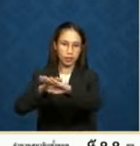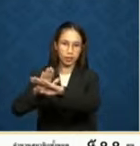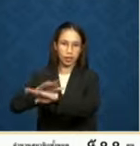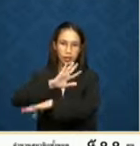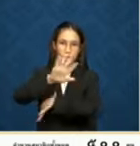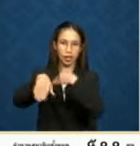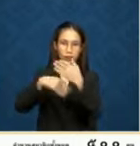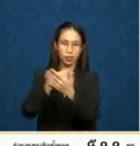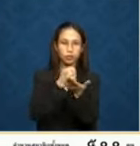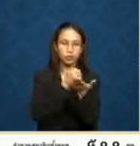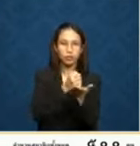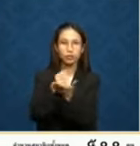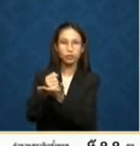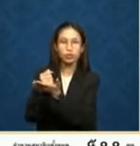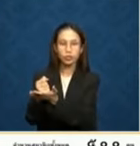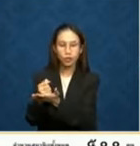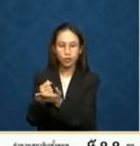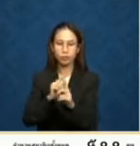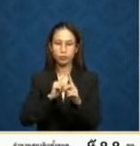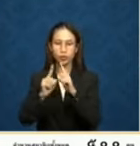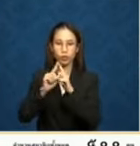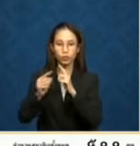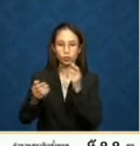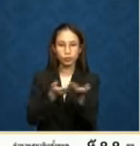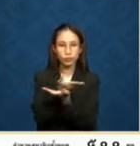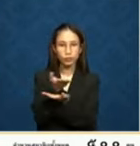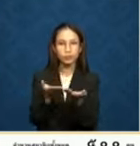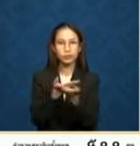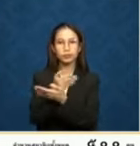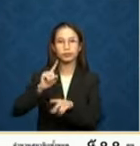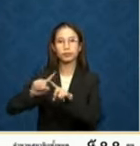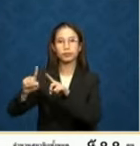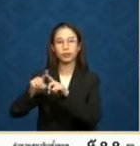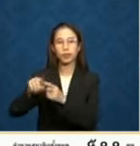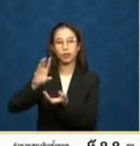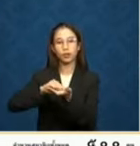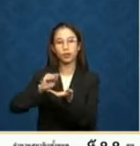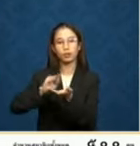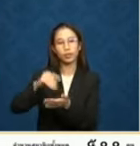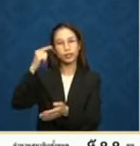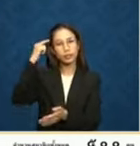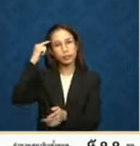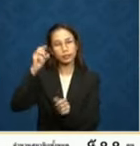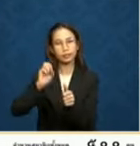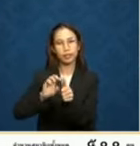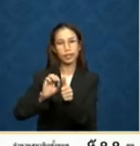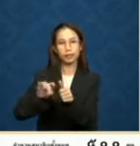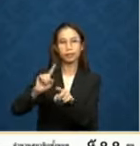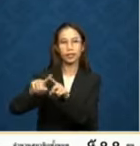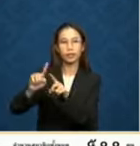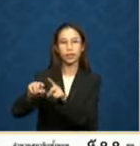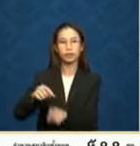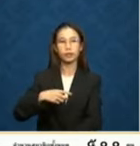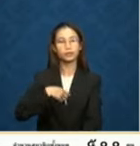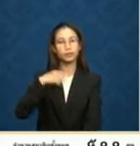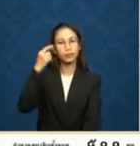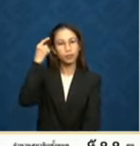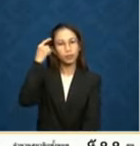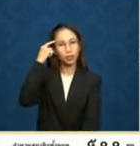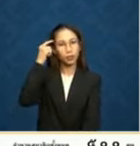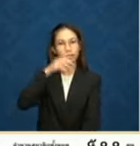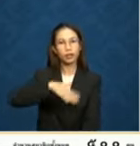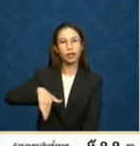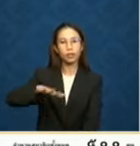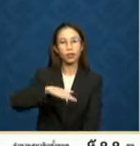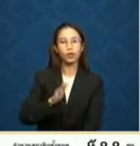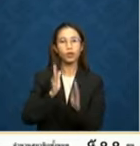ให้ช่วยกันมาหาหือ้วก็หาส่งข้อมูลและข้อคิดผมคิดวาพวกท่านเป็คน